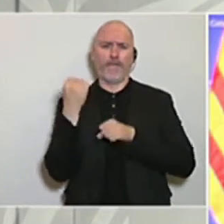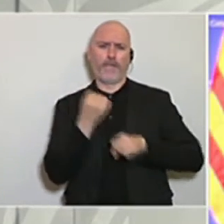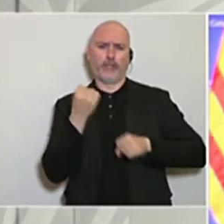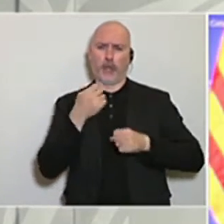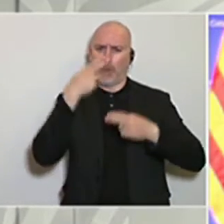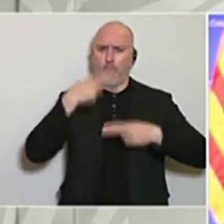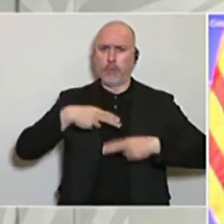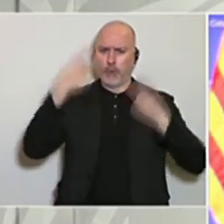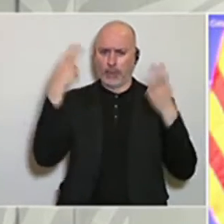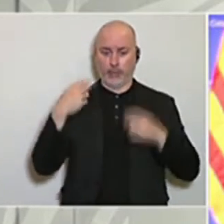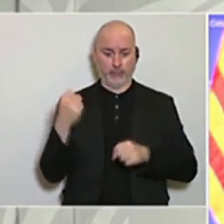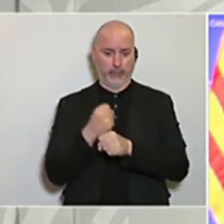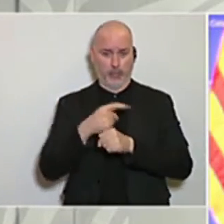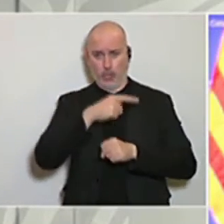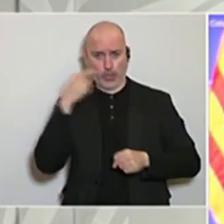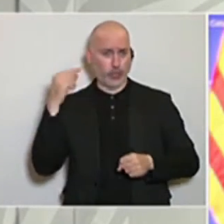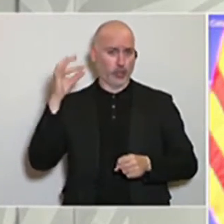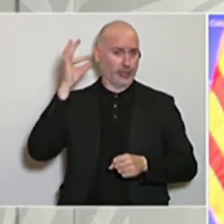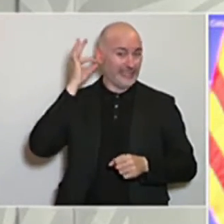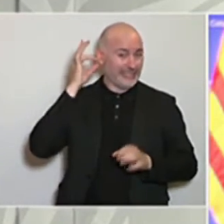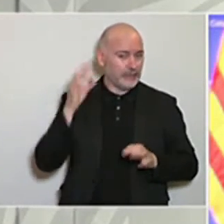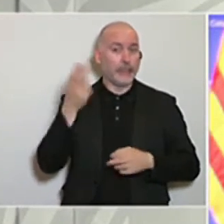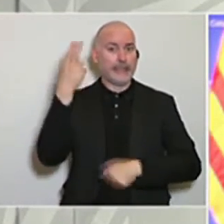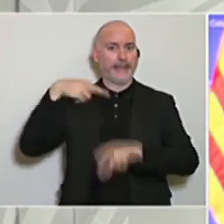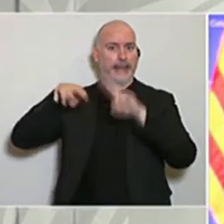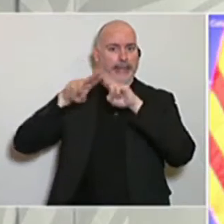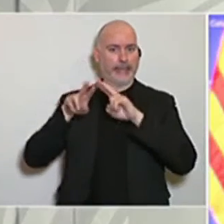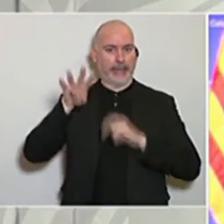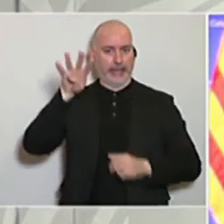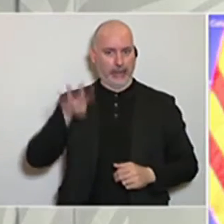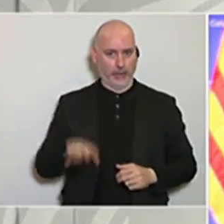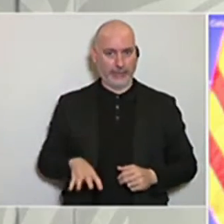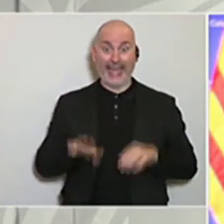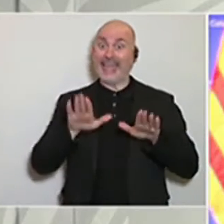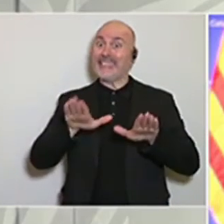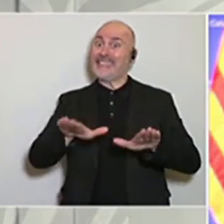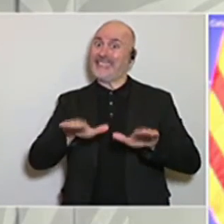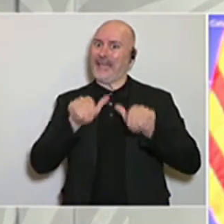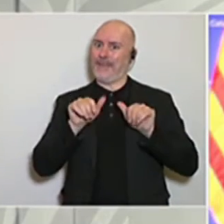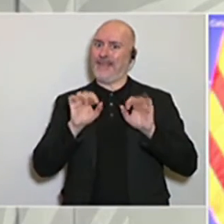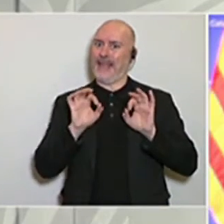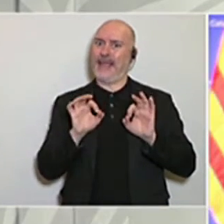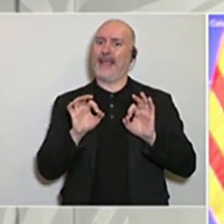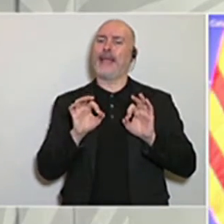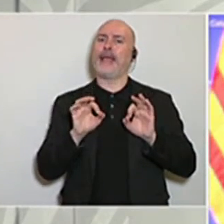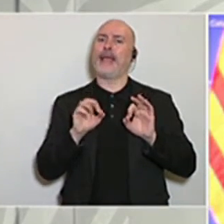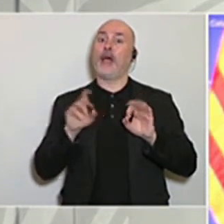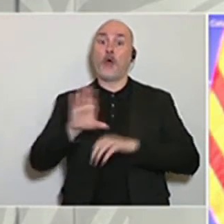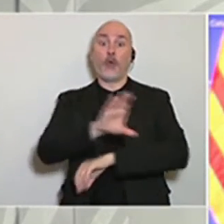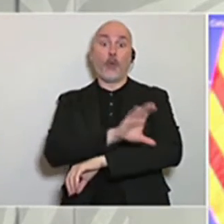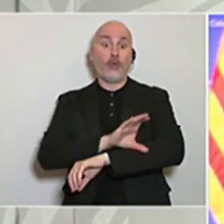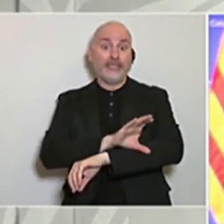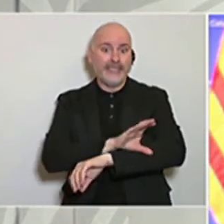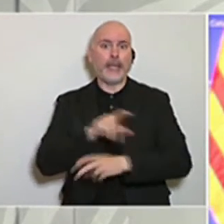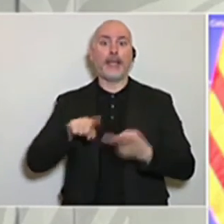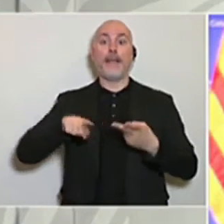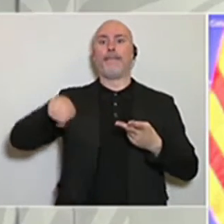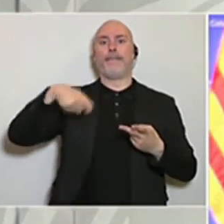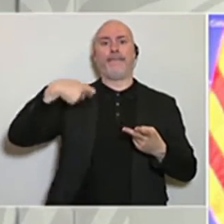funcionarial i treballadors i treballadores de la Generalitat de Catalunya, menys en els consellers i